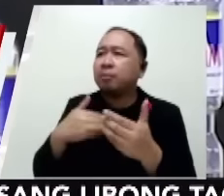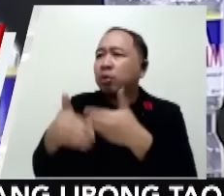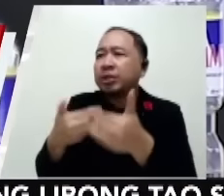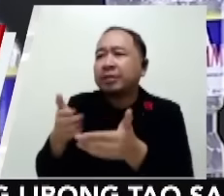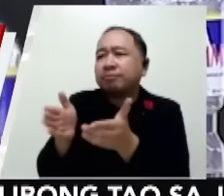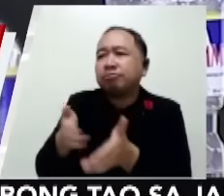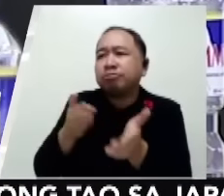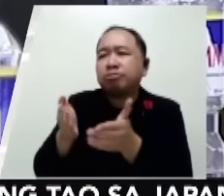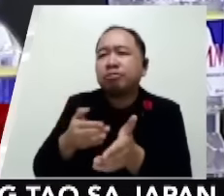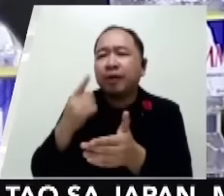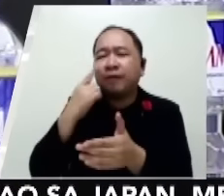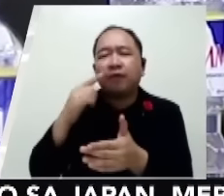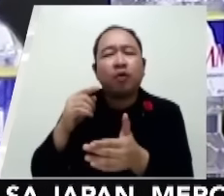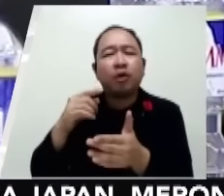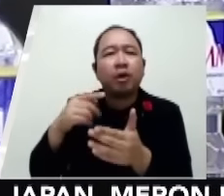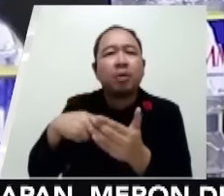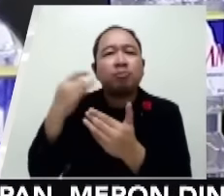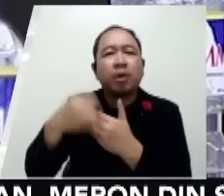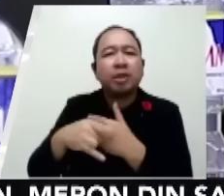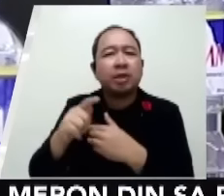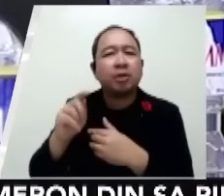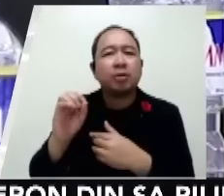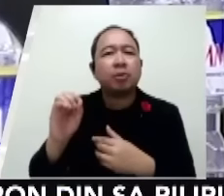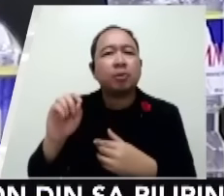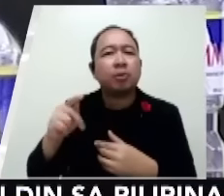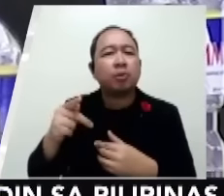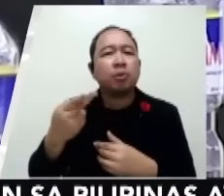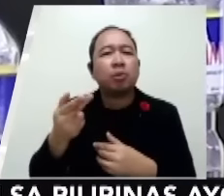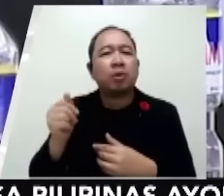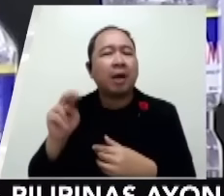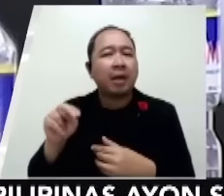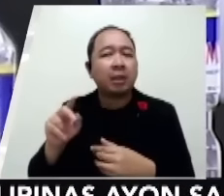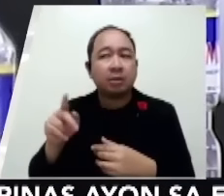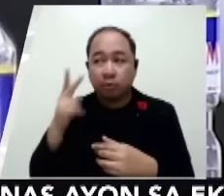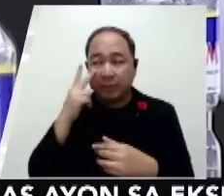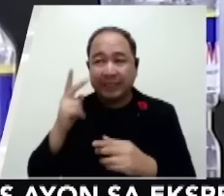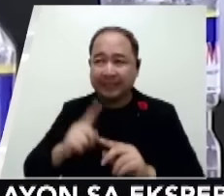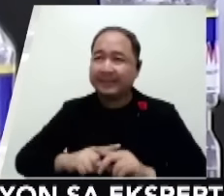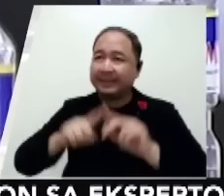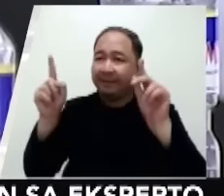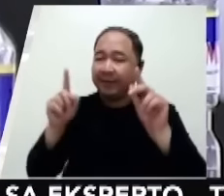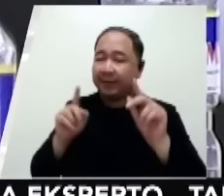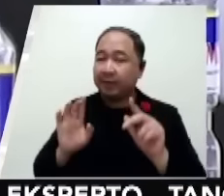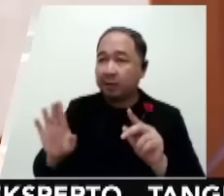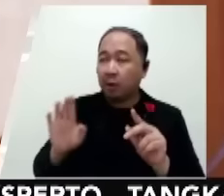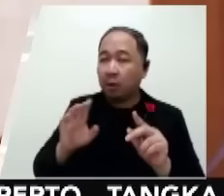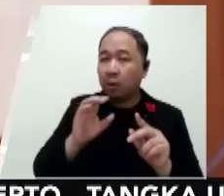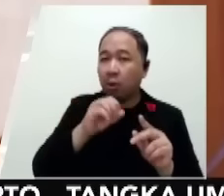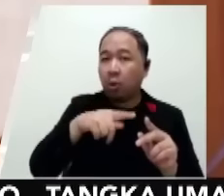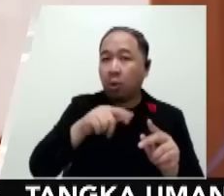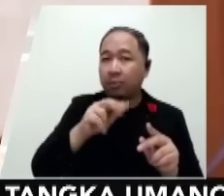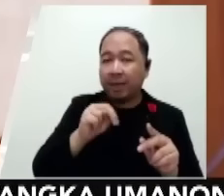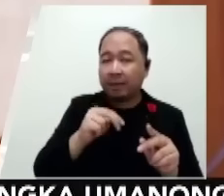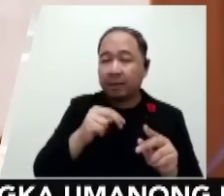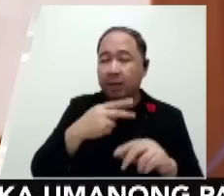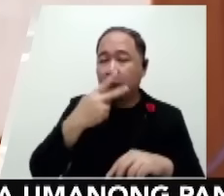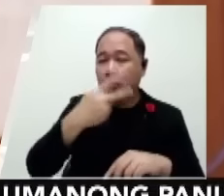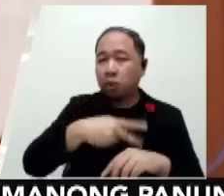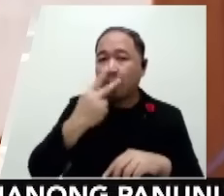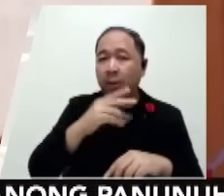Oplan or Project Tokhang, which is differentiated from Oplan Double Barrel? Nung time po kasi na